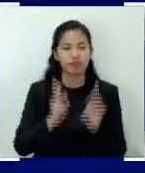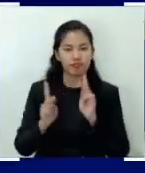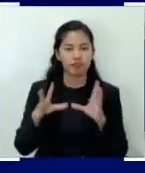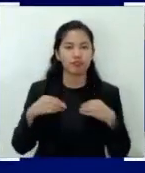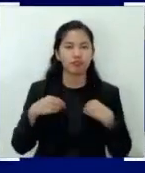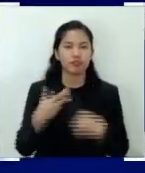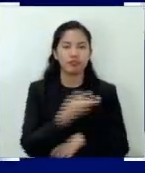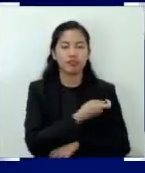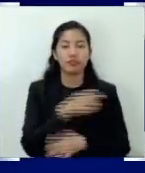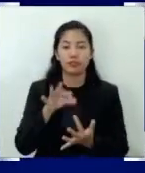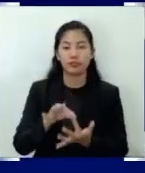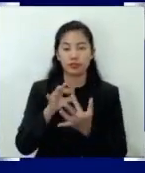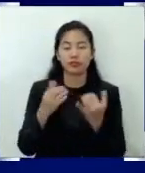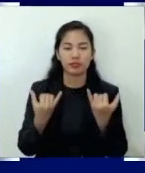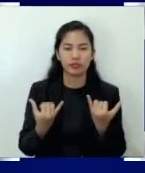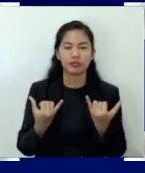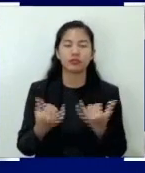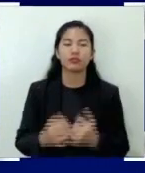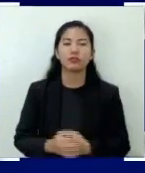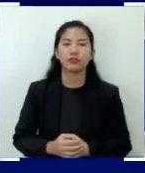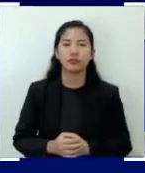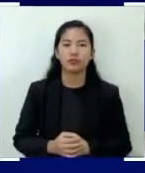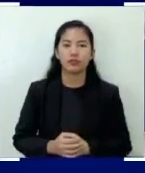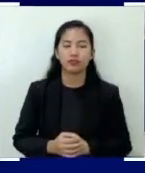namin ang yung output capacity